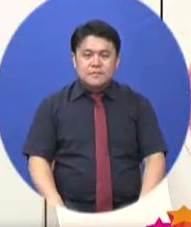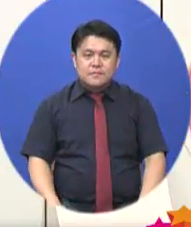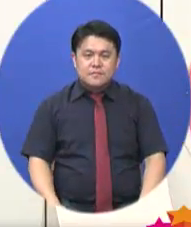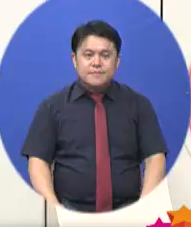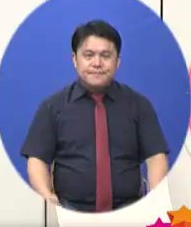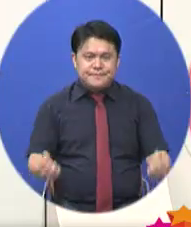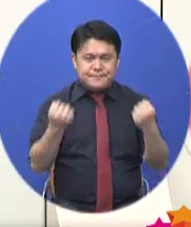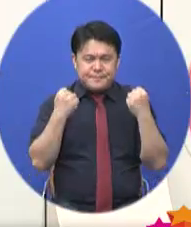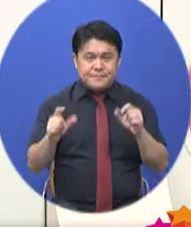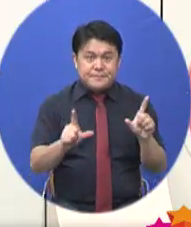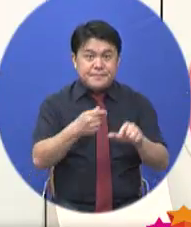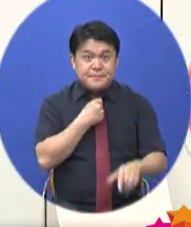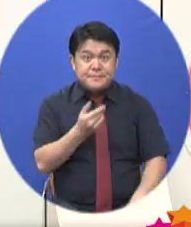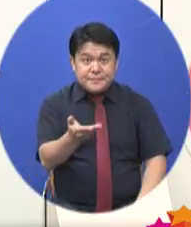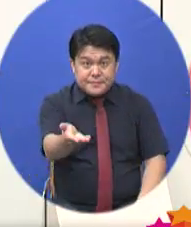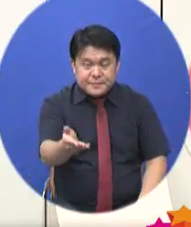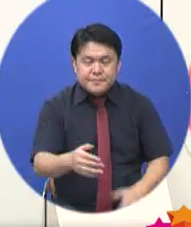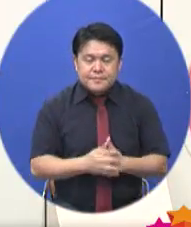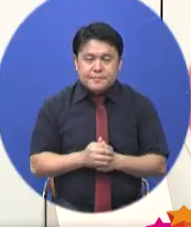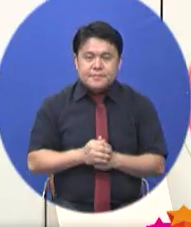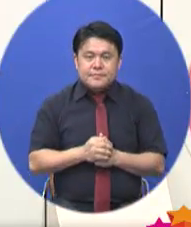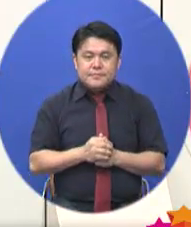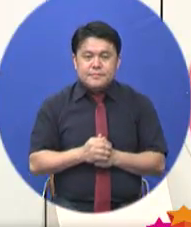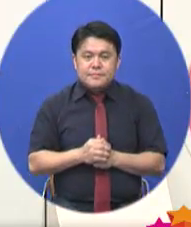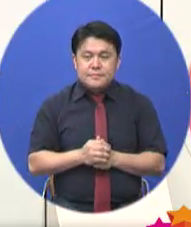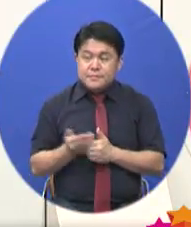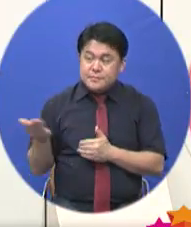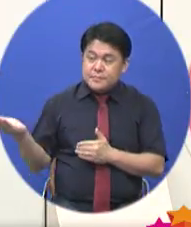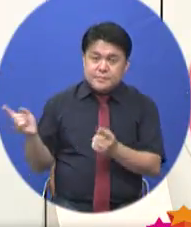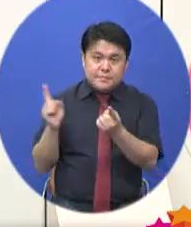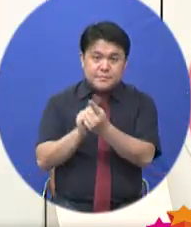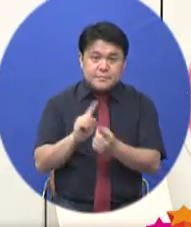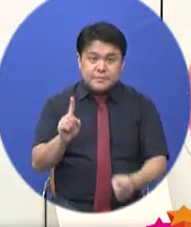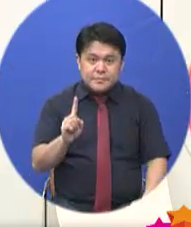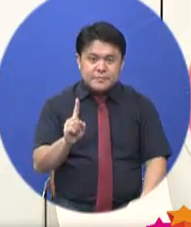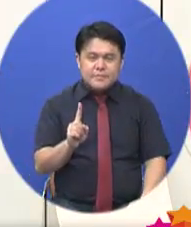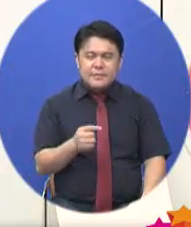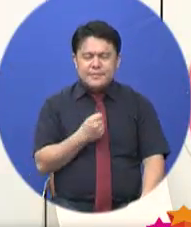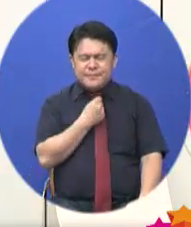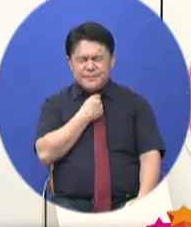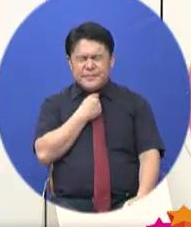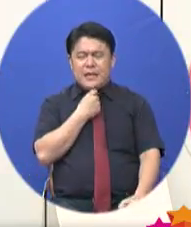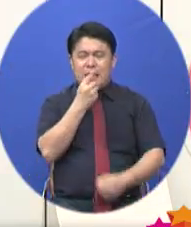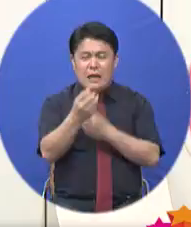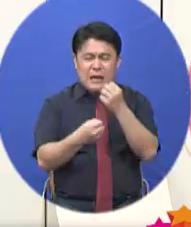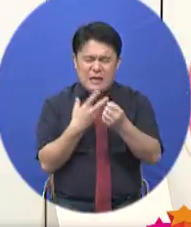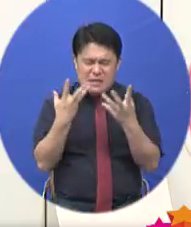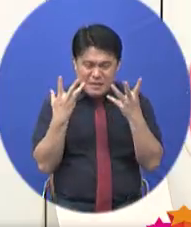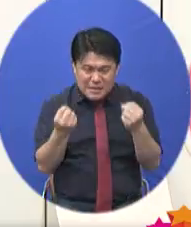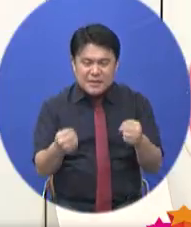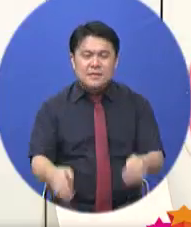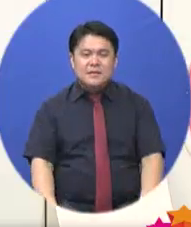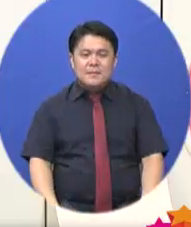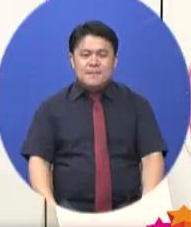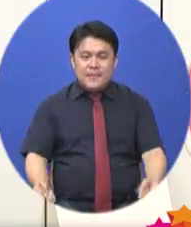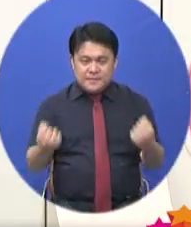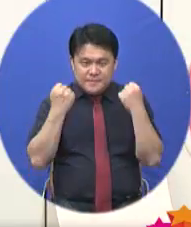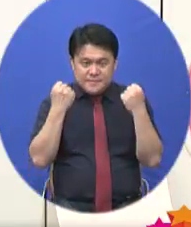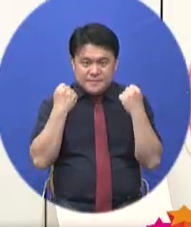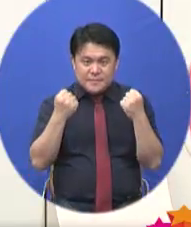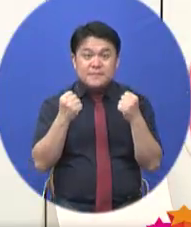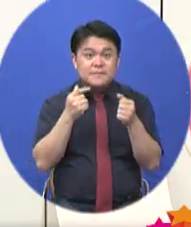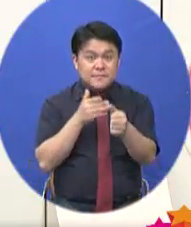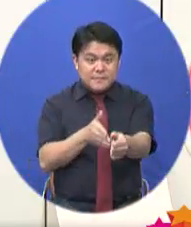네네 건강하셔야 됩니다. 네네네 네, 네. 우리 그냥 김영만 선생님 만나뵈니까 그냥 하실 말씀이 많으신 것 같아요. 네, 네. 건강하십시오.